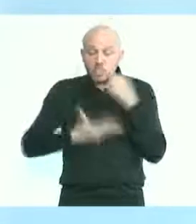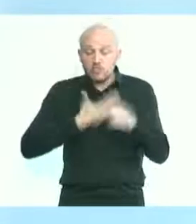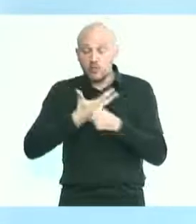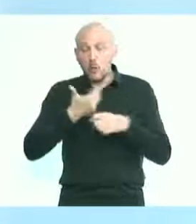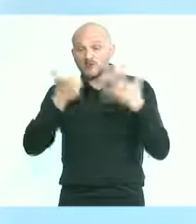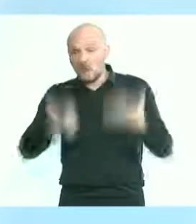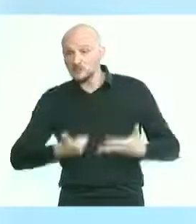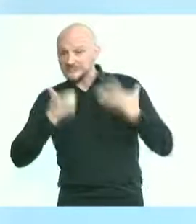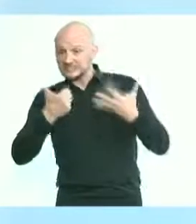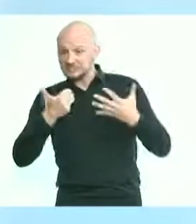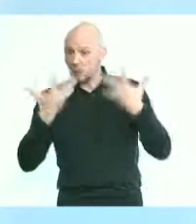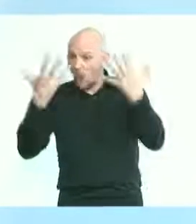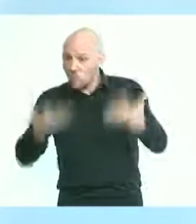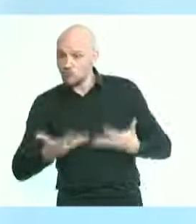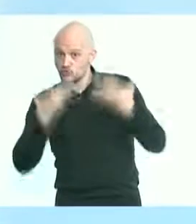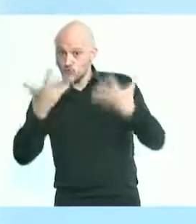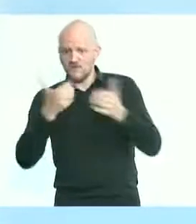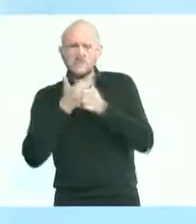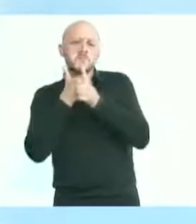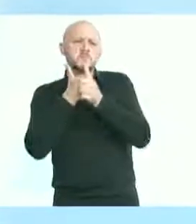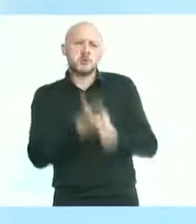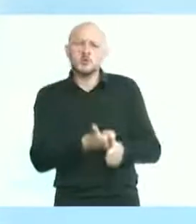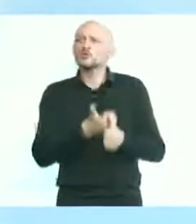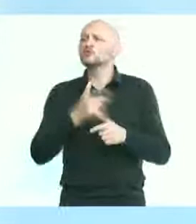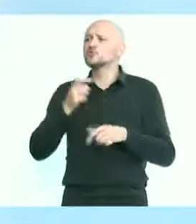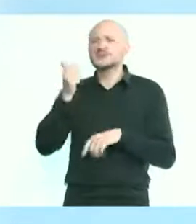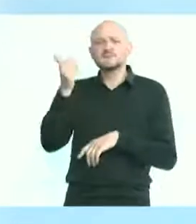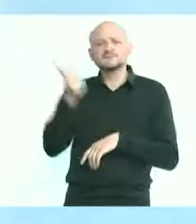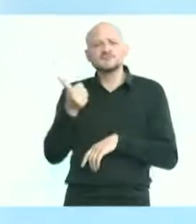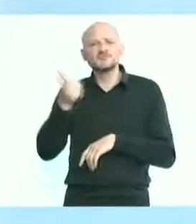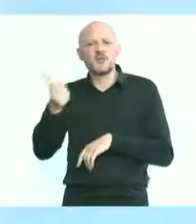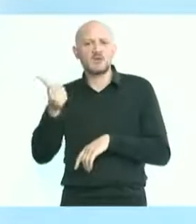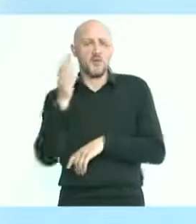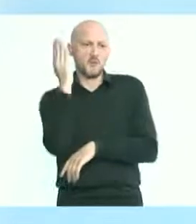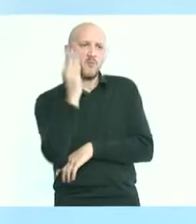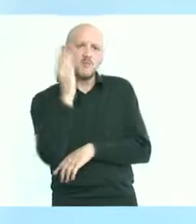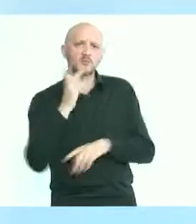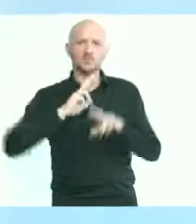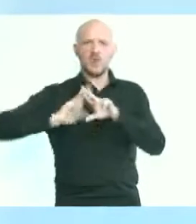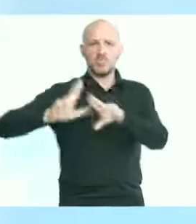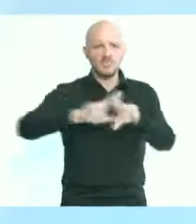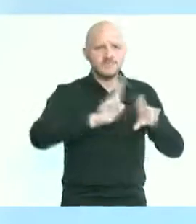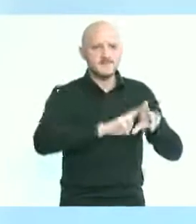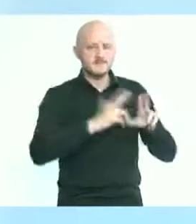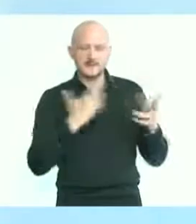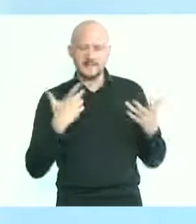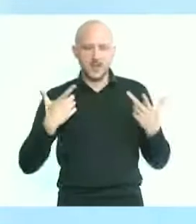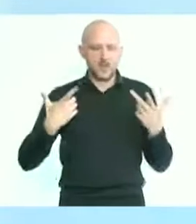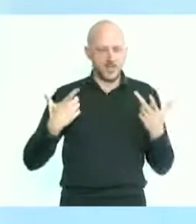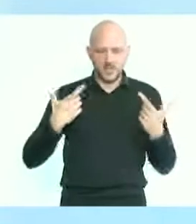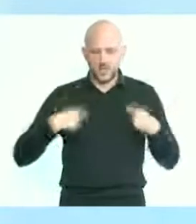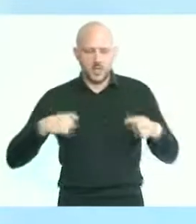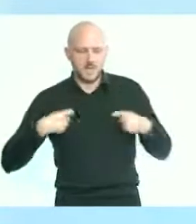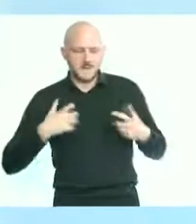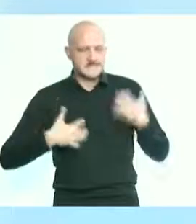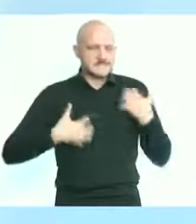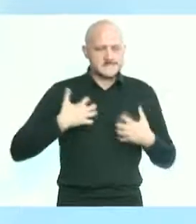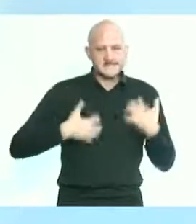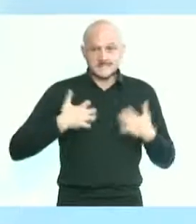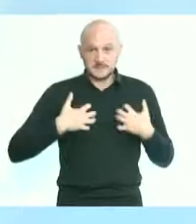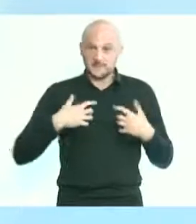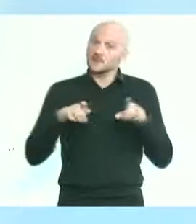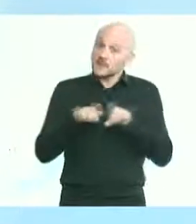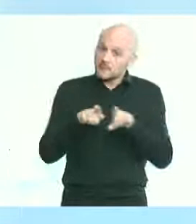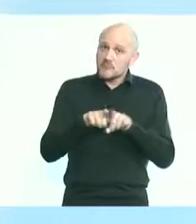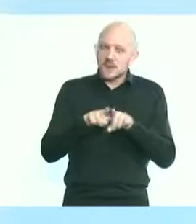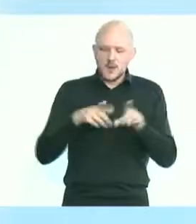ans ou 9 ans, selon les travaux et selon l'impact des travaux sur sa capacité à les supporter financièrement, économiquement, mais aussi de